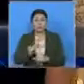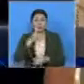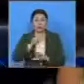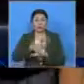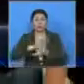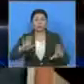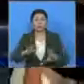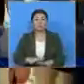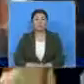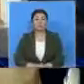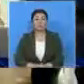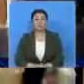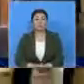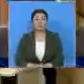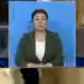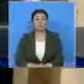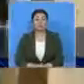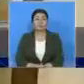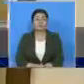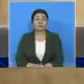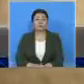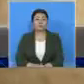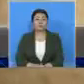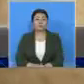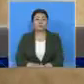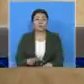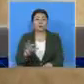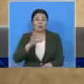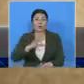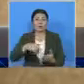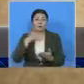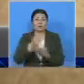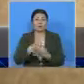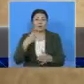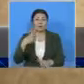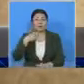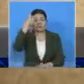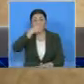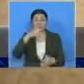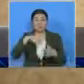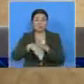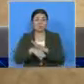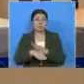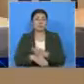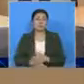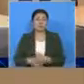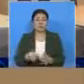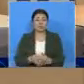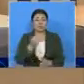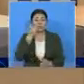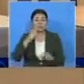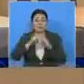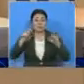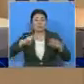Жақсы. Мен қайтадан келемін мына жерге. Облыс әкімі бұған дейін 2 жыл ішінде өңірдегі апатты және 3 ауысымды